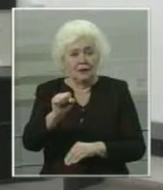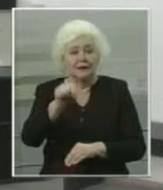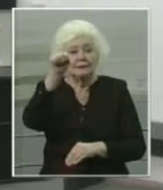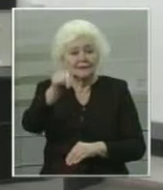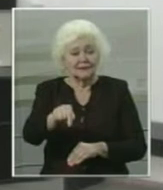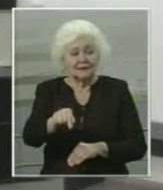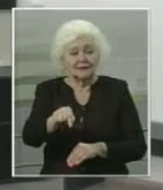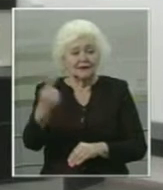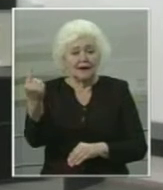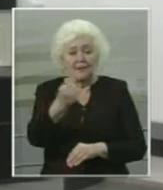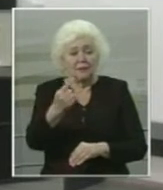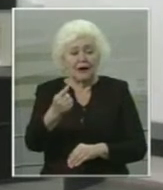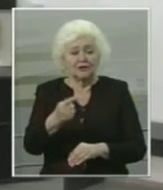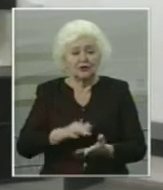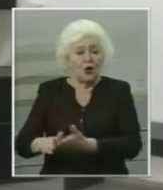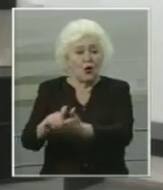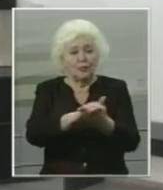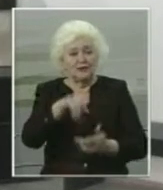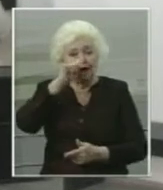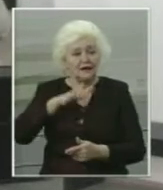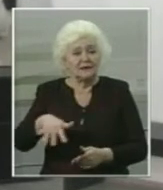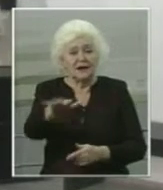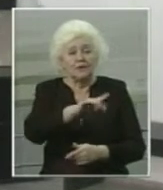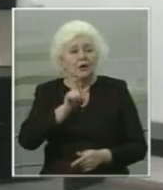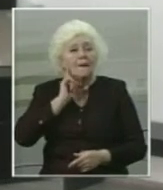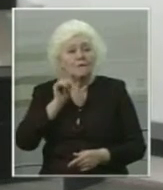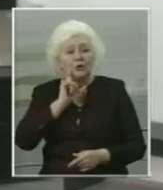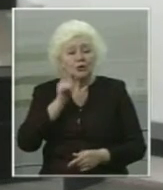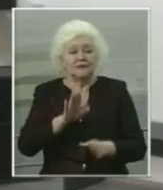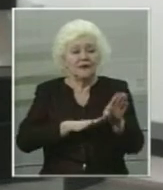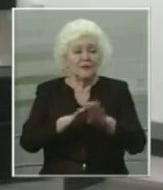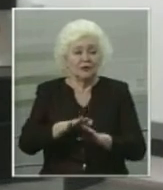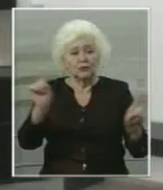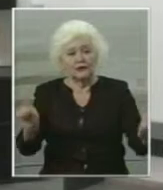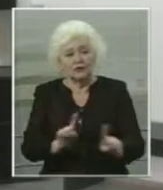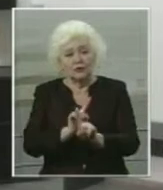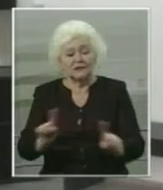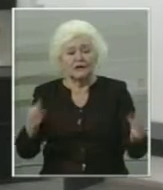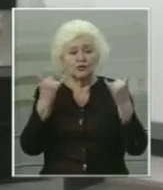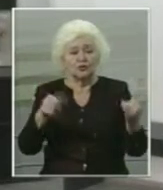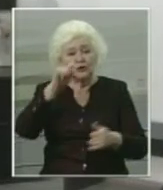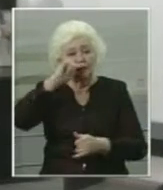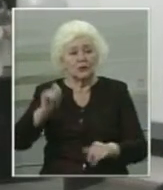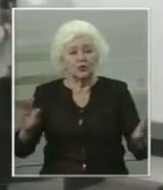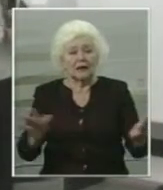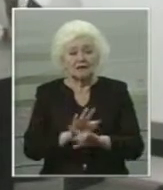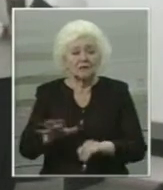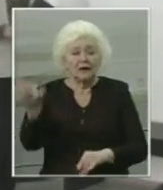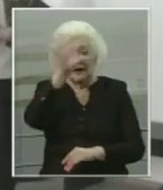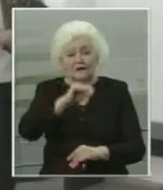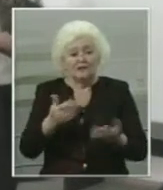Це перші були об'єднані в Україні молоді виконавці, співаки сучасної української музики, тобто